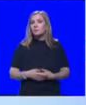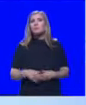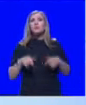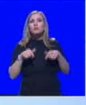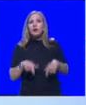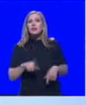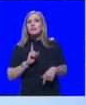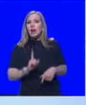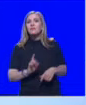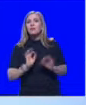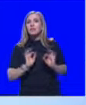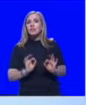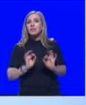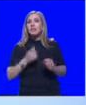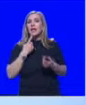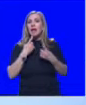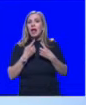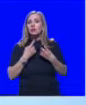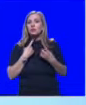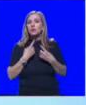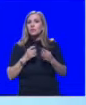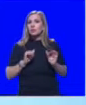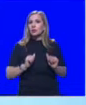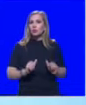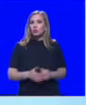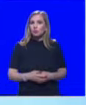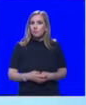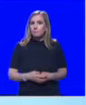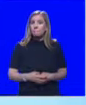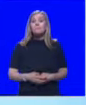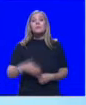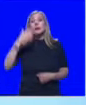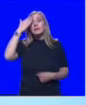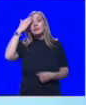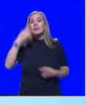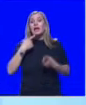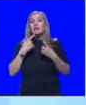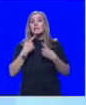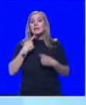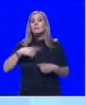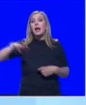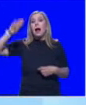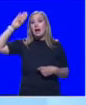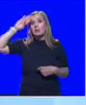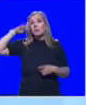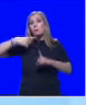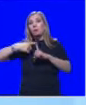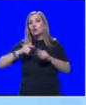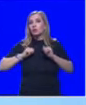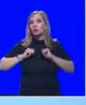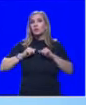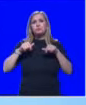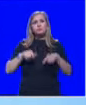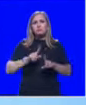за сигурността и рисковете пред страната? Истинския разговор е за армията и за сигурността, но такъв няма да